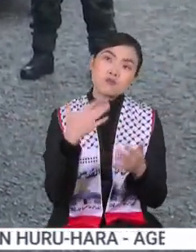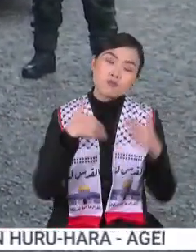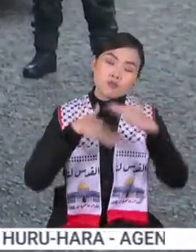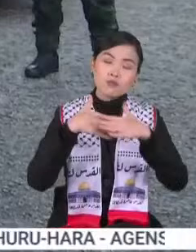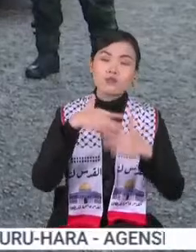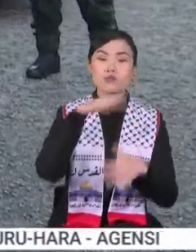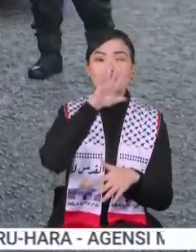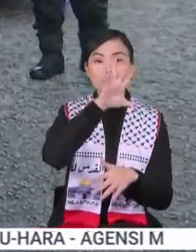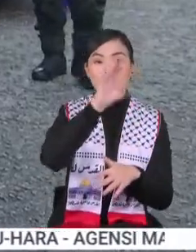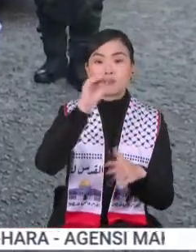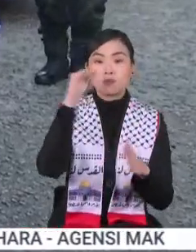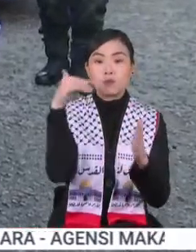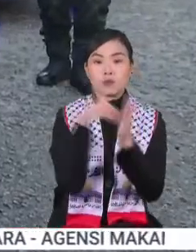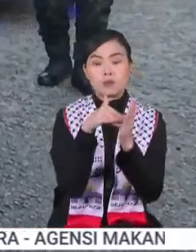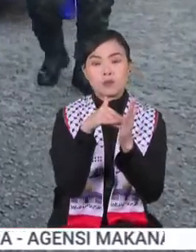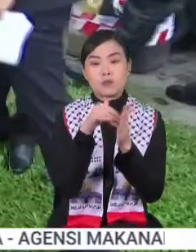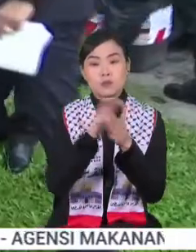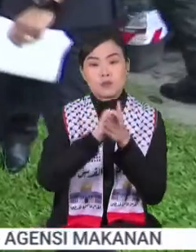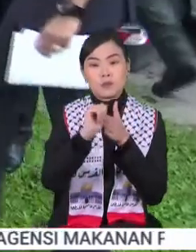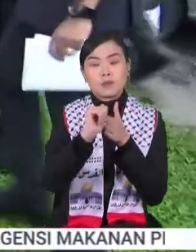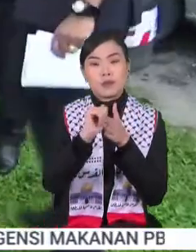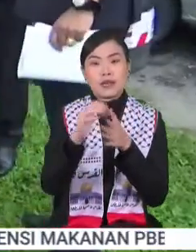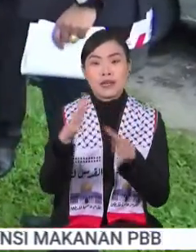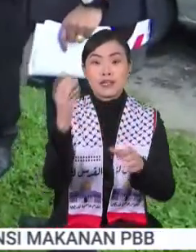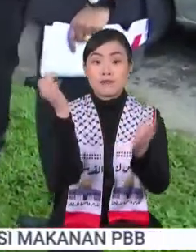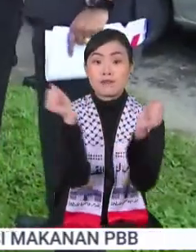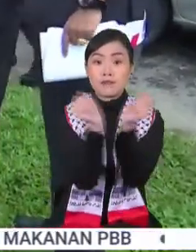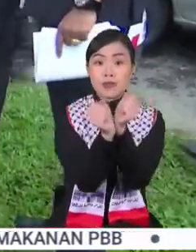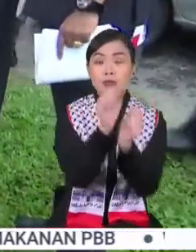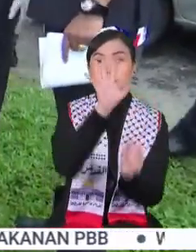r000 turut ditangkap se individu